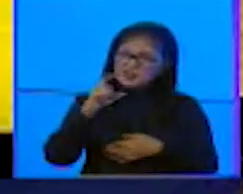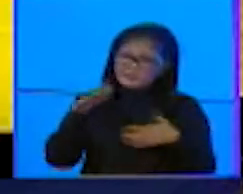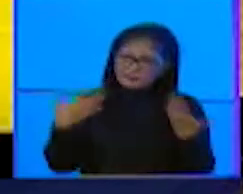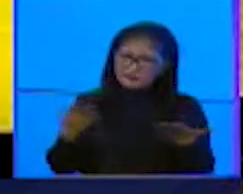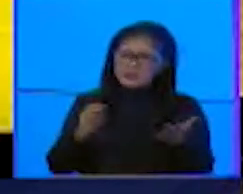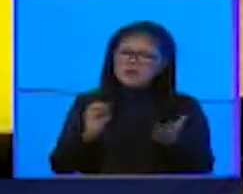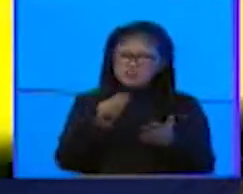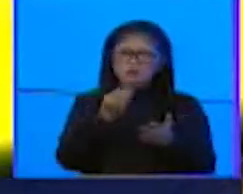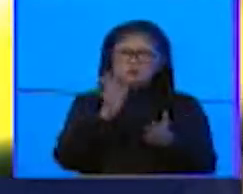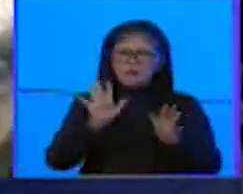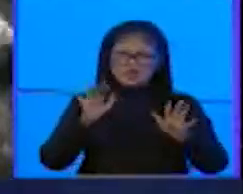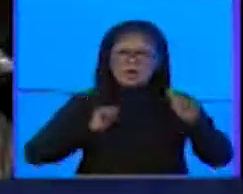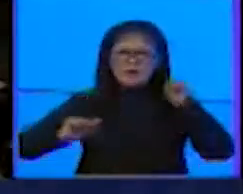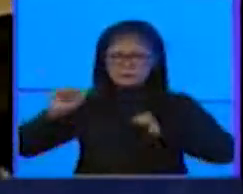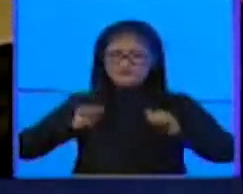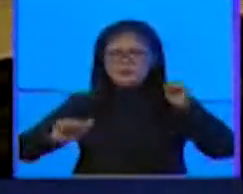kegiatan belajar di rumah.